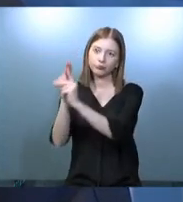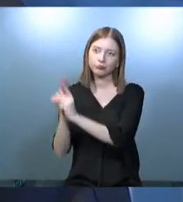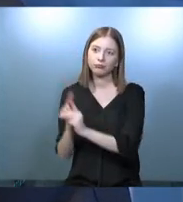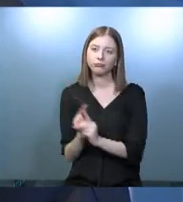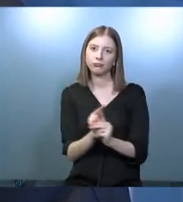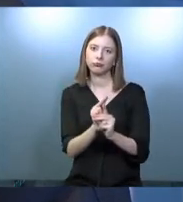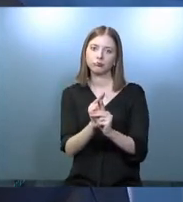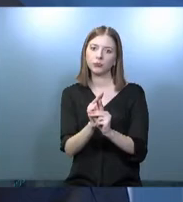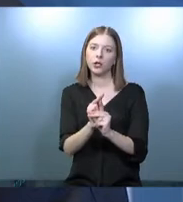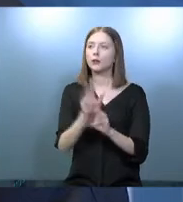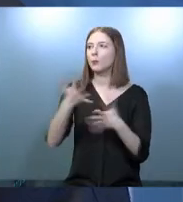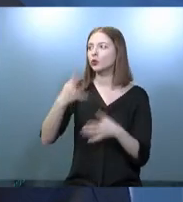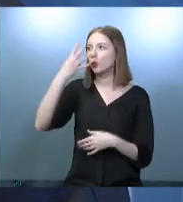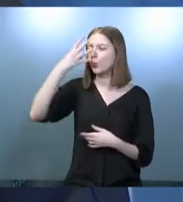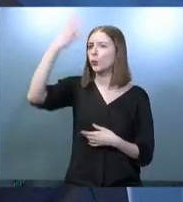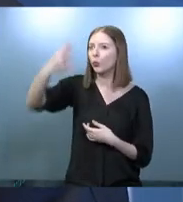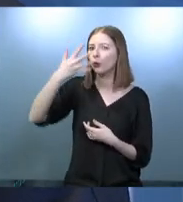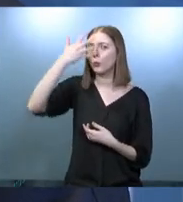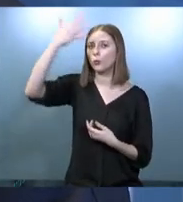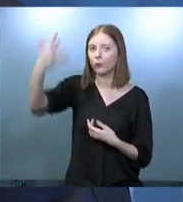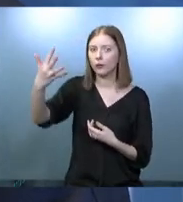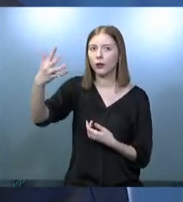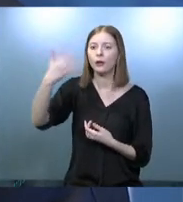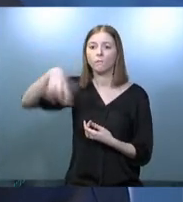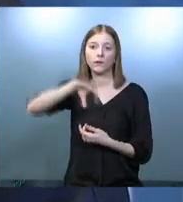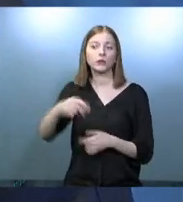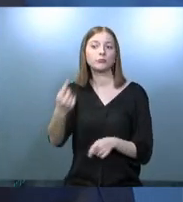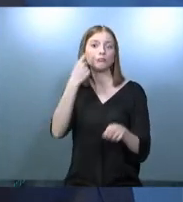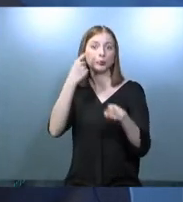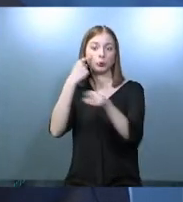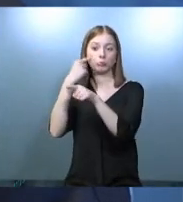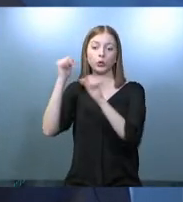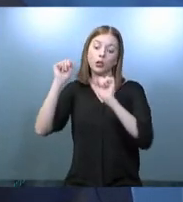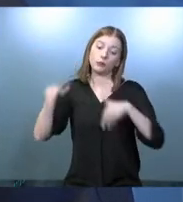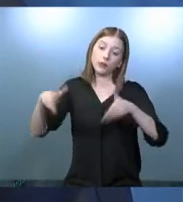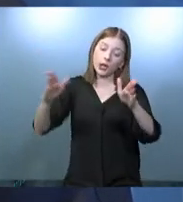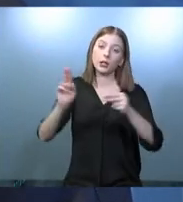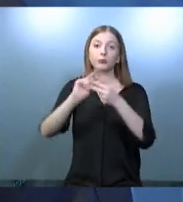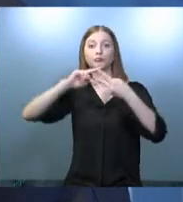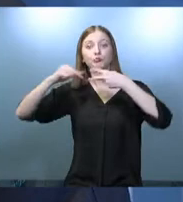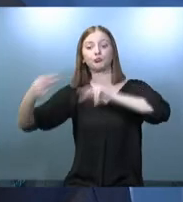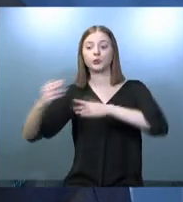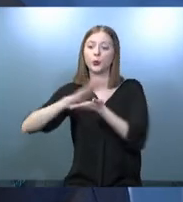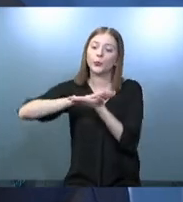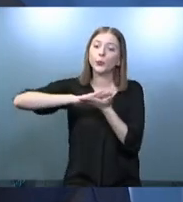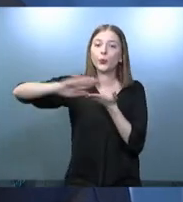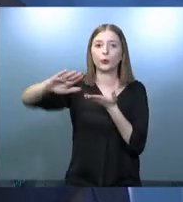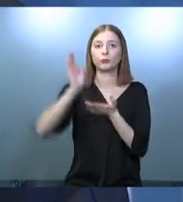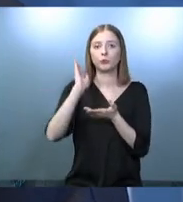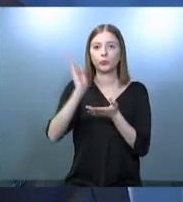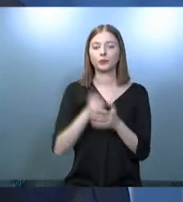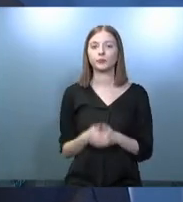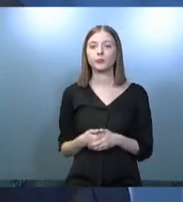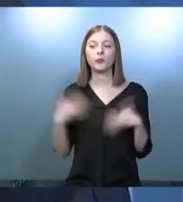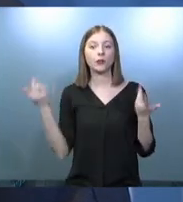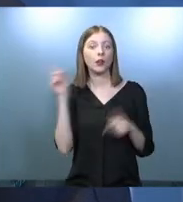4-5 metų nuoseklaus darbo pasimatys rezultatai. Tai, bet aš labiau norėčiau atkreipti dėmesį į